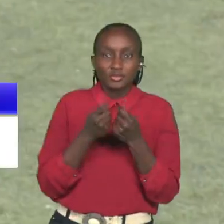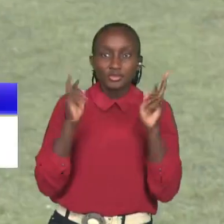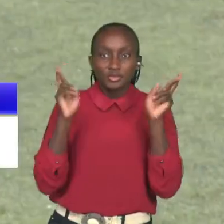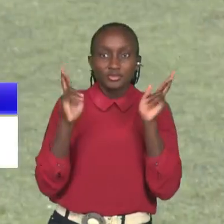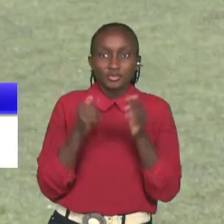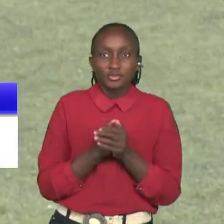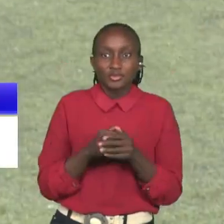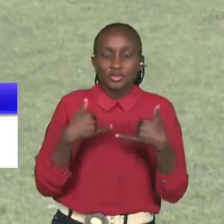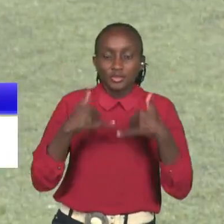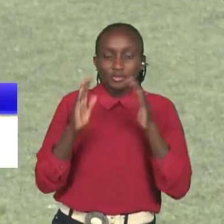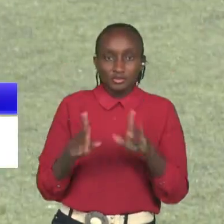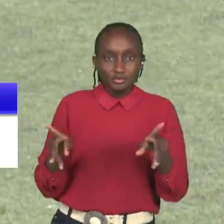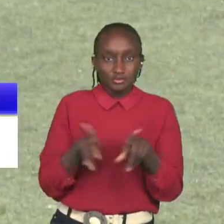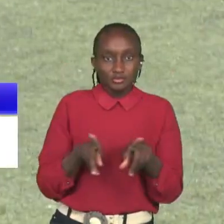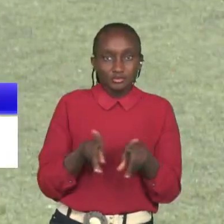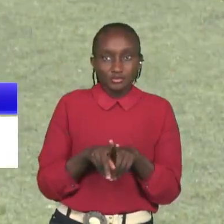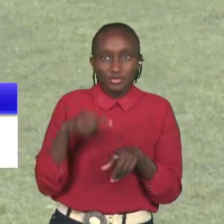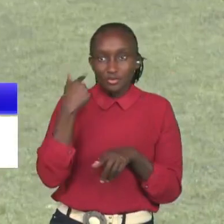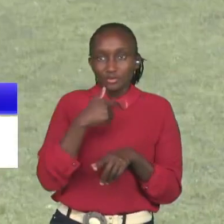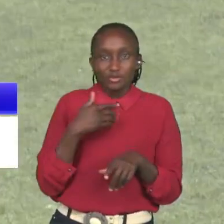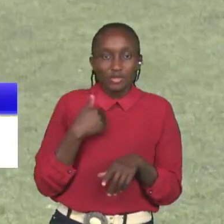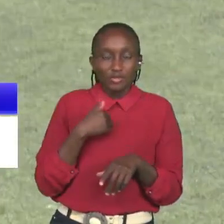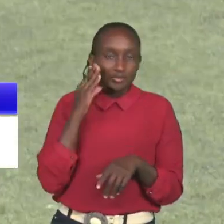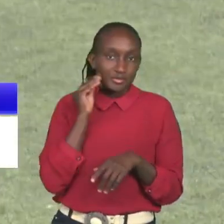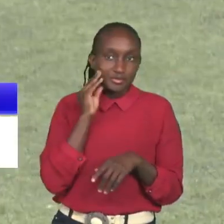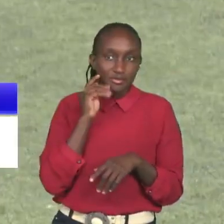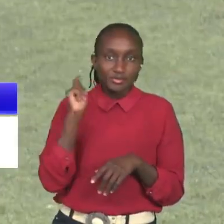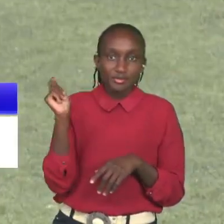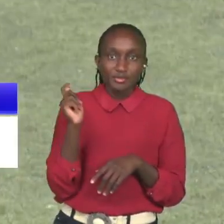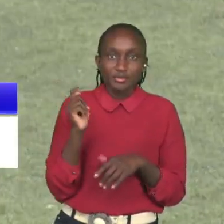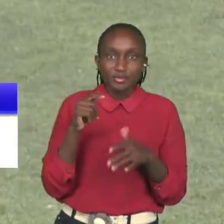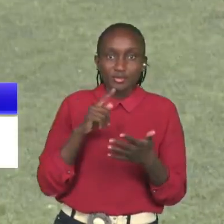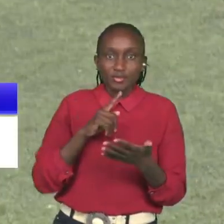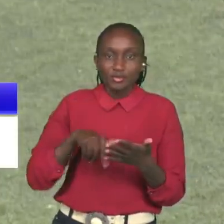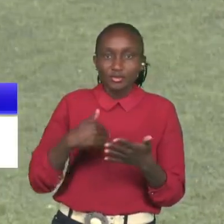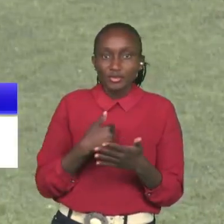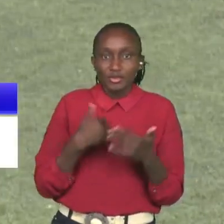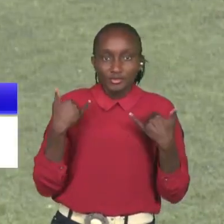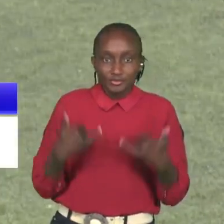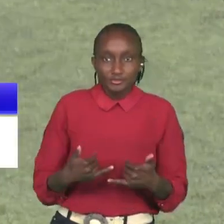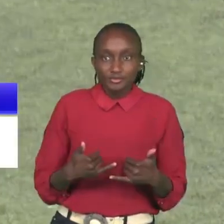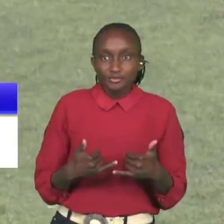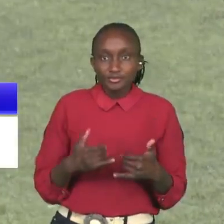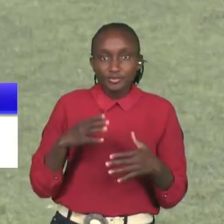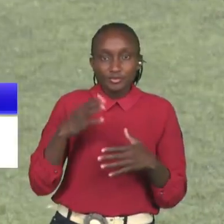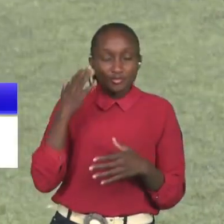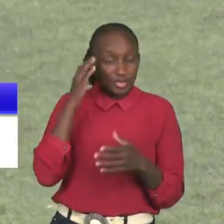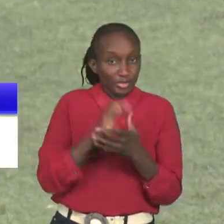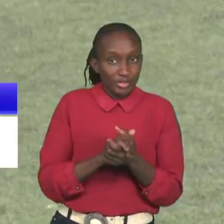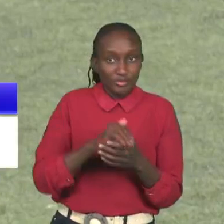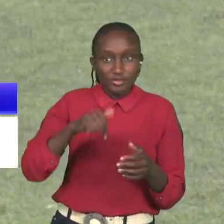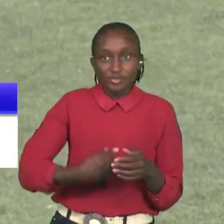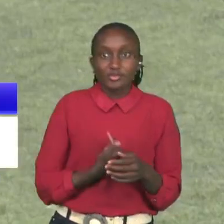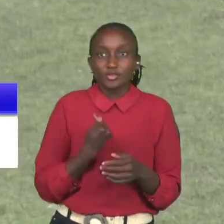Wachezaji ni wale wale na wao pia wanaujua. So Kenya iko ni kujiamini tu ukisema unaweza. Ghana si timu